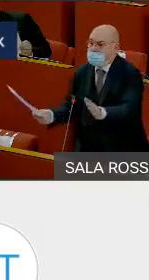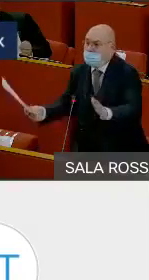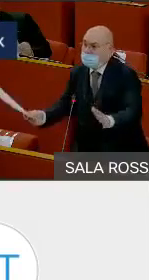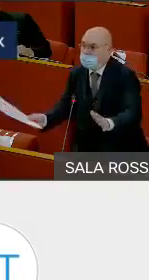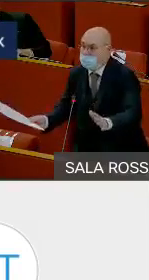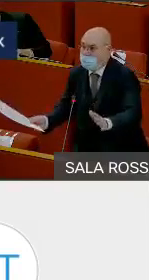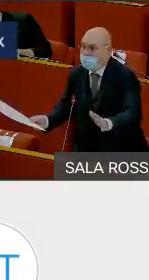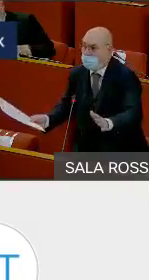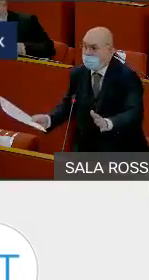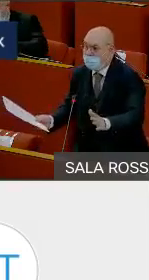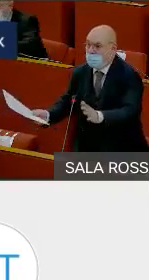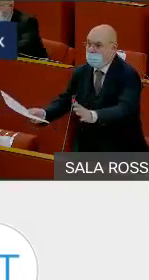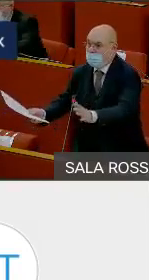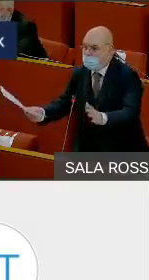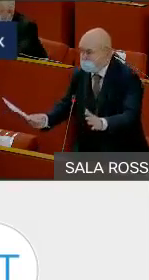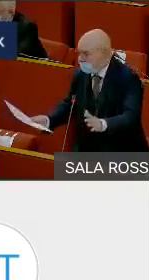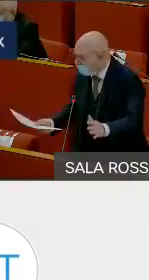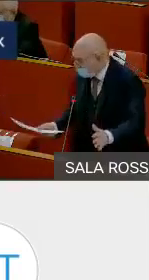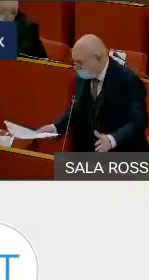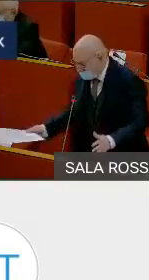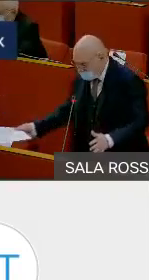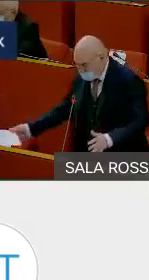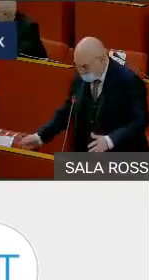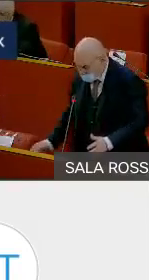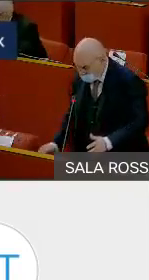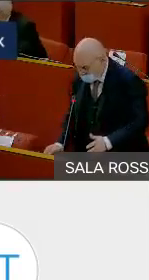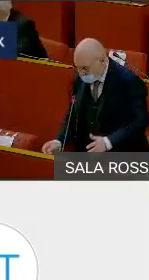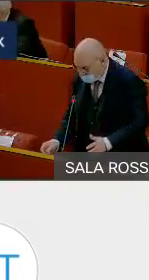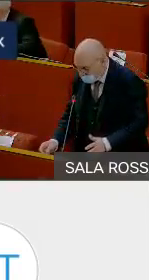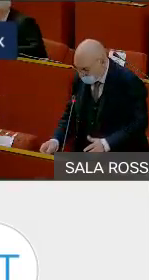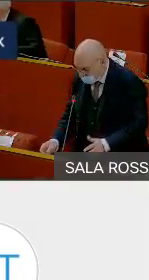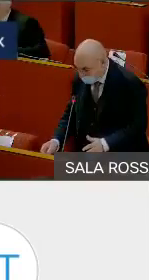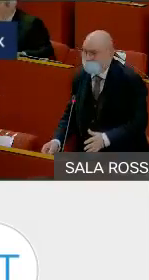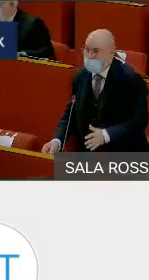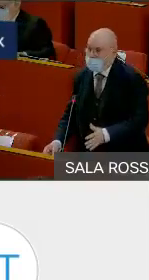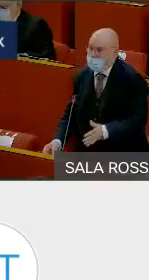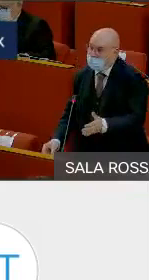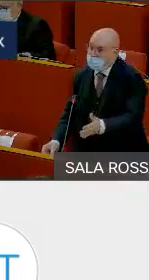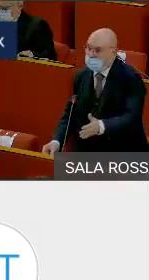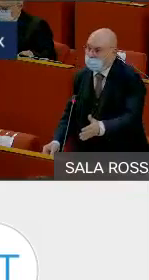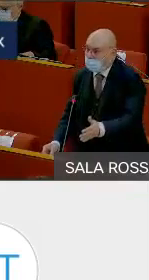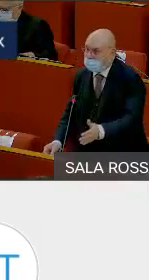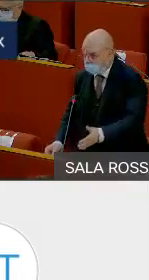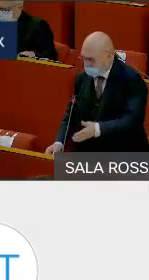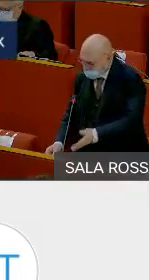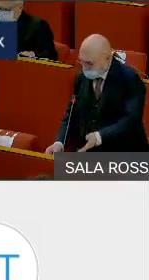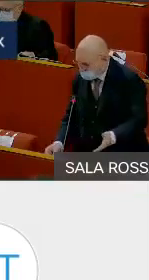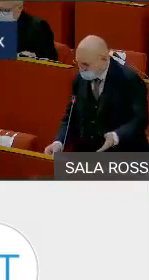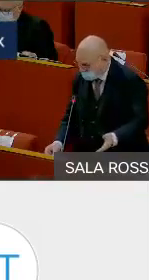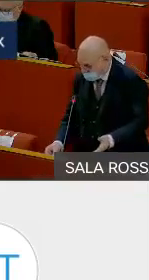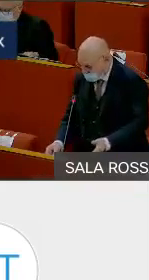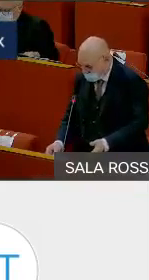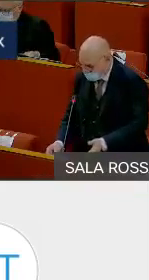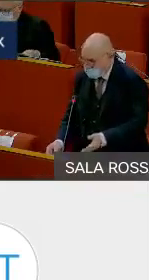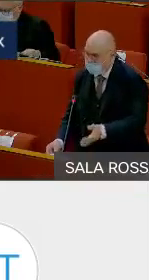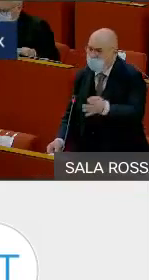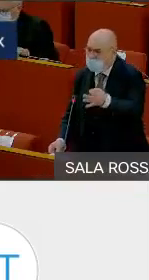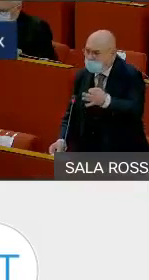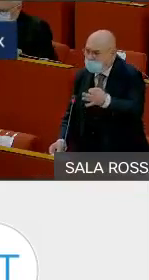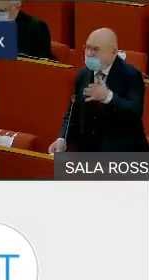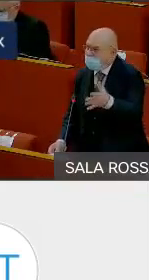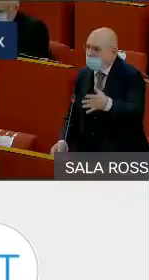solo se costruisce delle ville e quindi ci guadagna con la vendita delle lingue e allora titolo chiaretto on donna 211